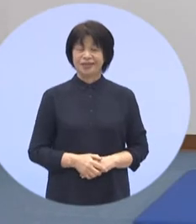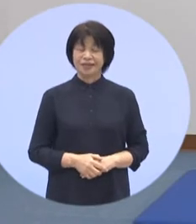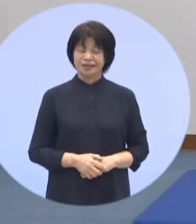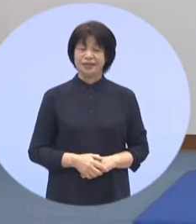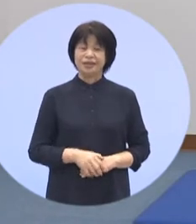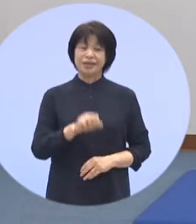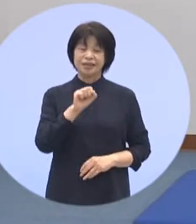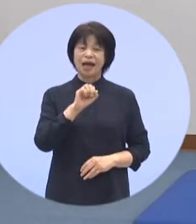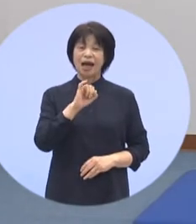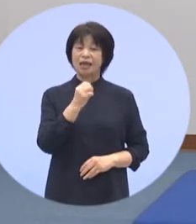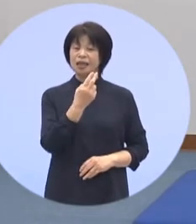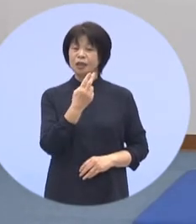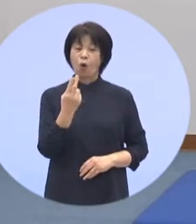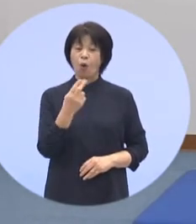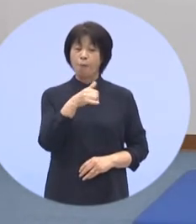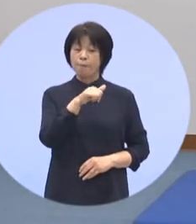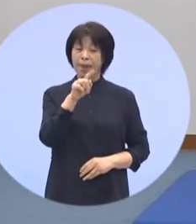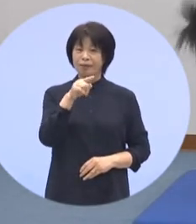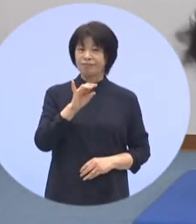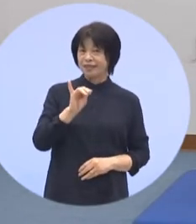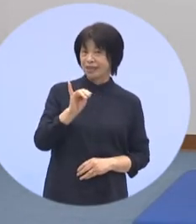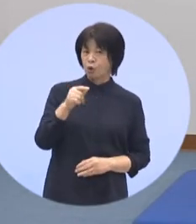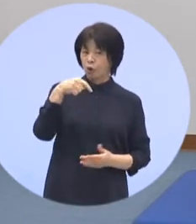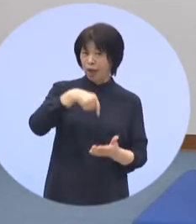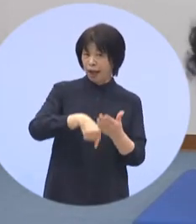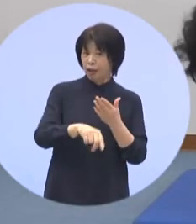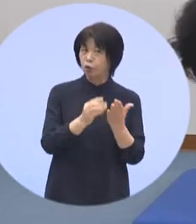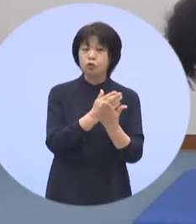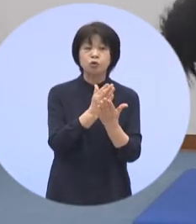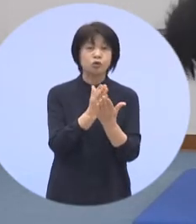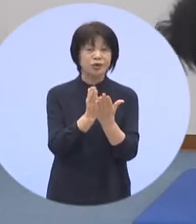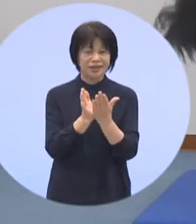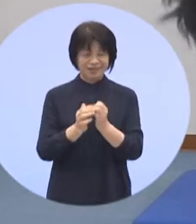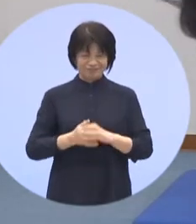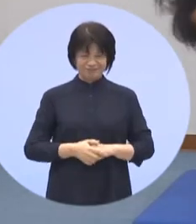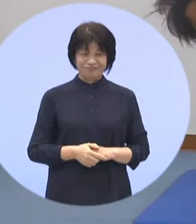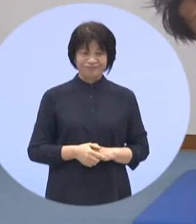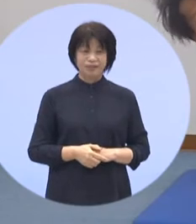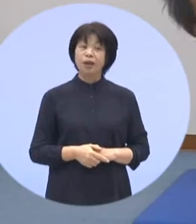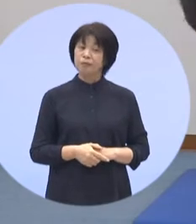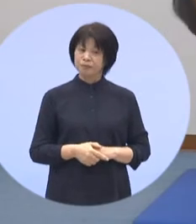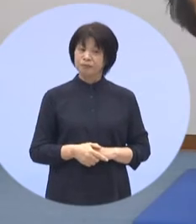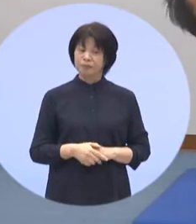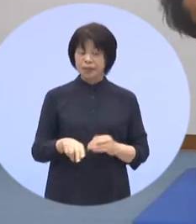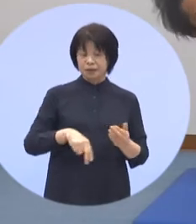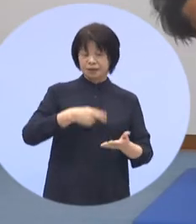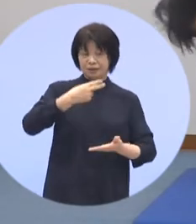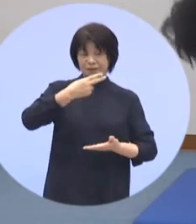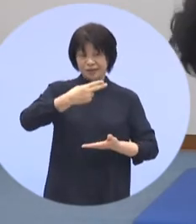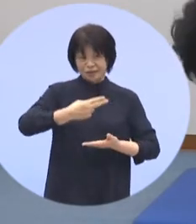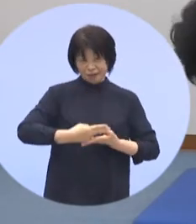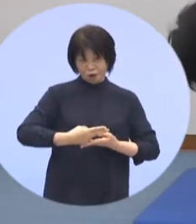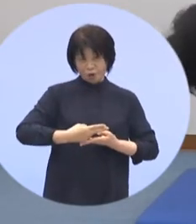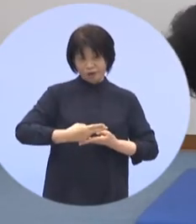イドベンチっていう種類なんですけど、まず体を横に寝かせて、